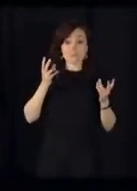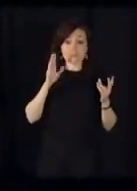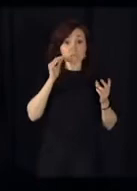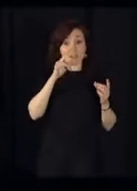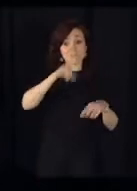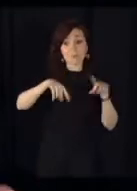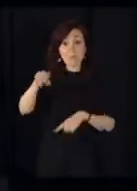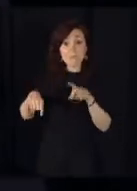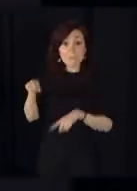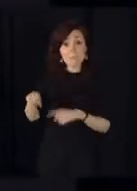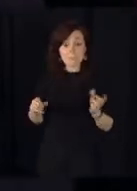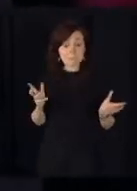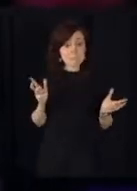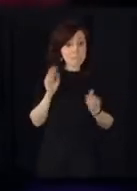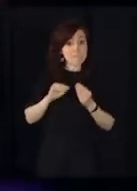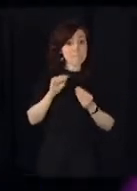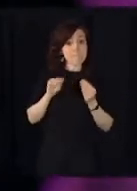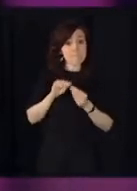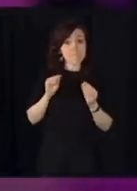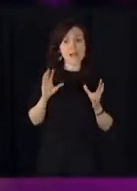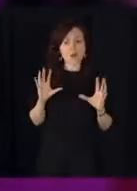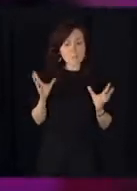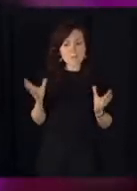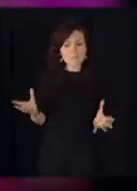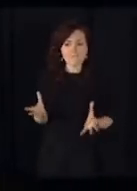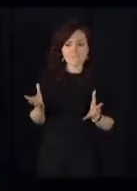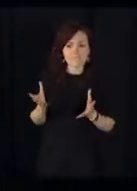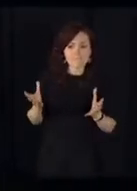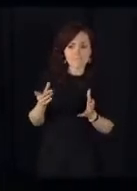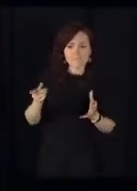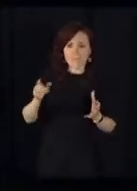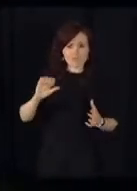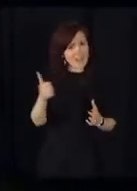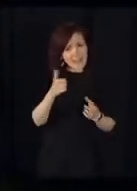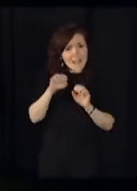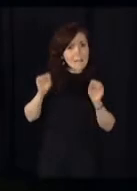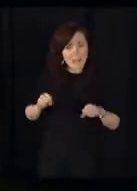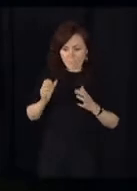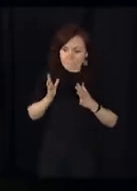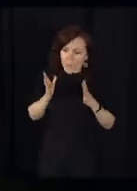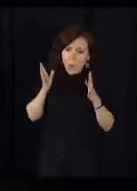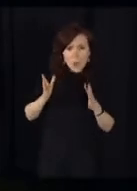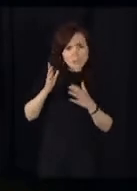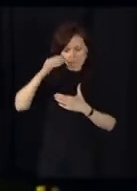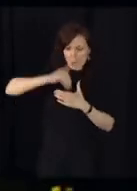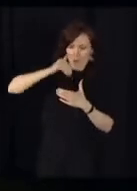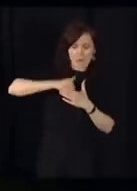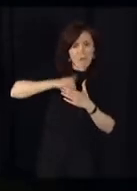Alors, comment éveiller ce potentiel d'engagement que nous avons tous, chacun au fond de nous?